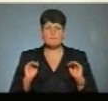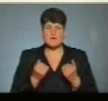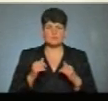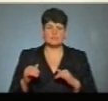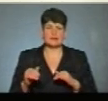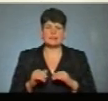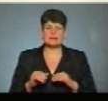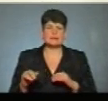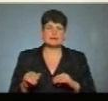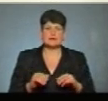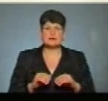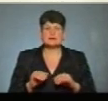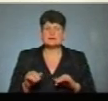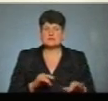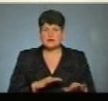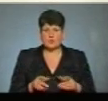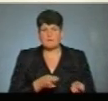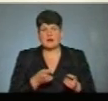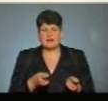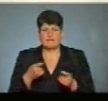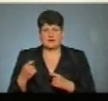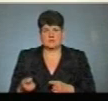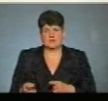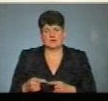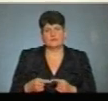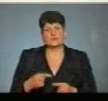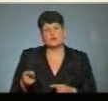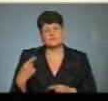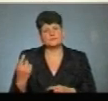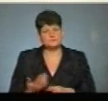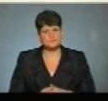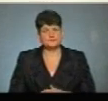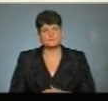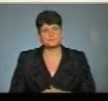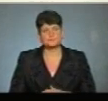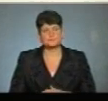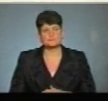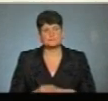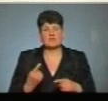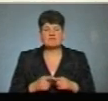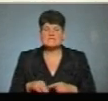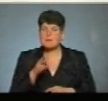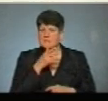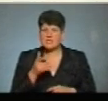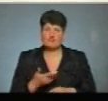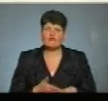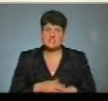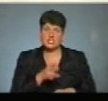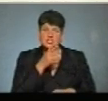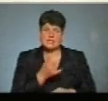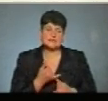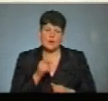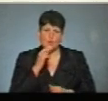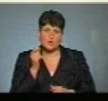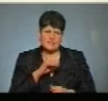жодних обмежувальних закладів щодо пересування чи транзиту товарів через Тернопільську область. В цей період